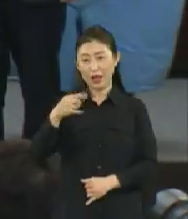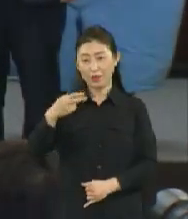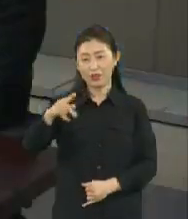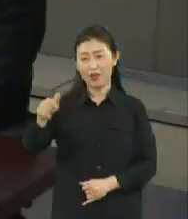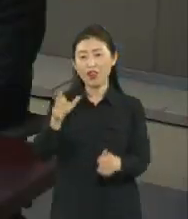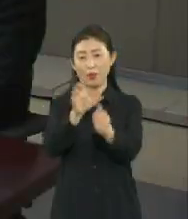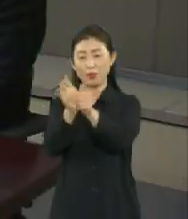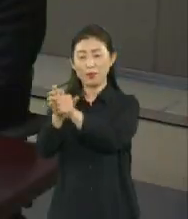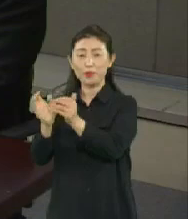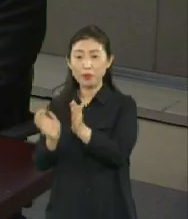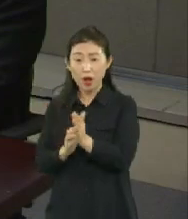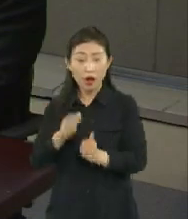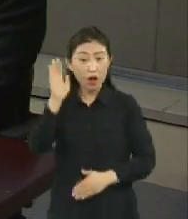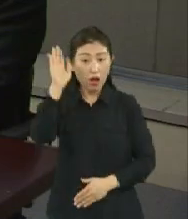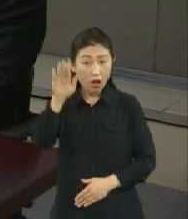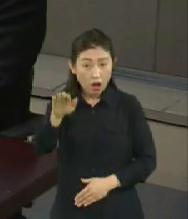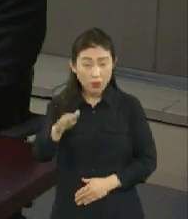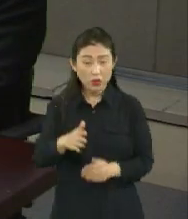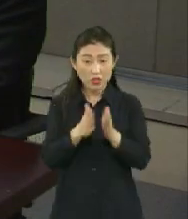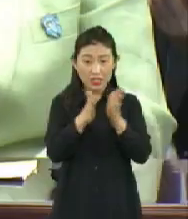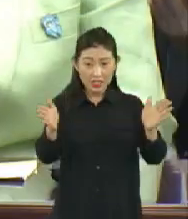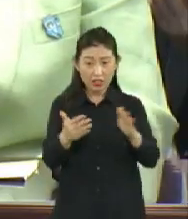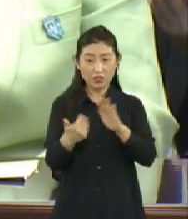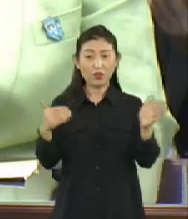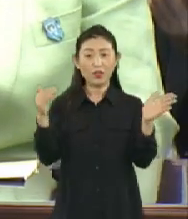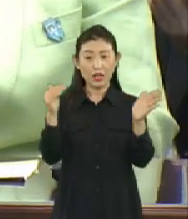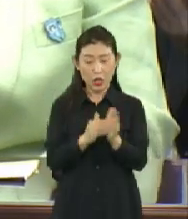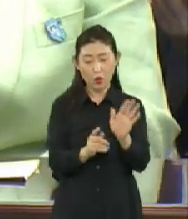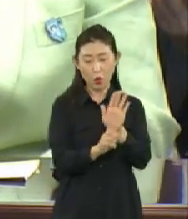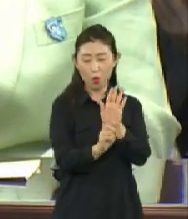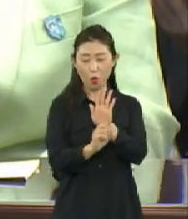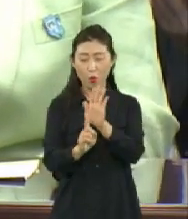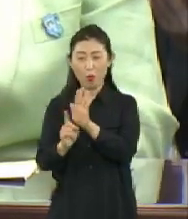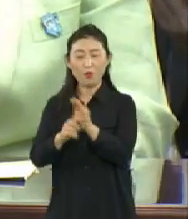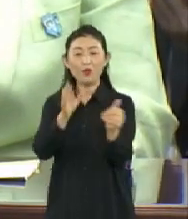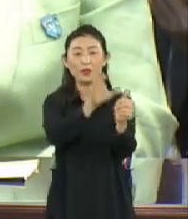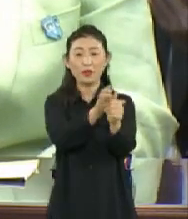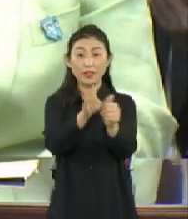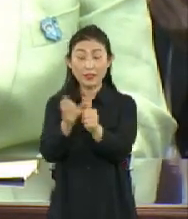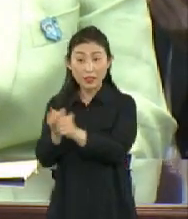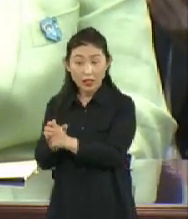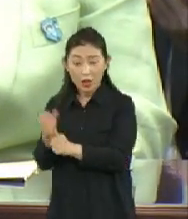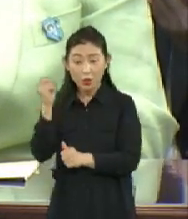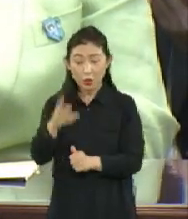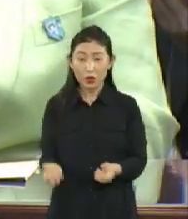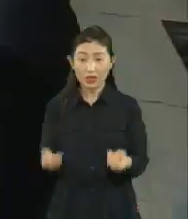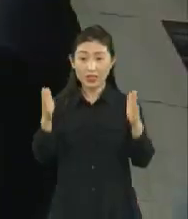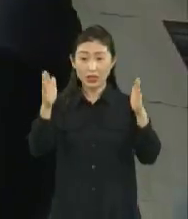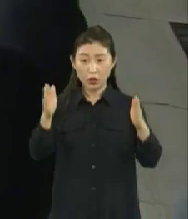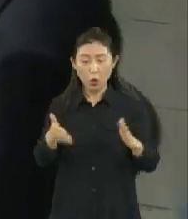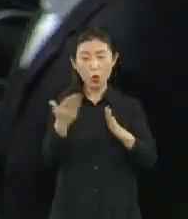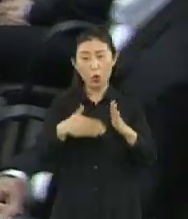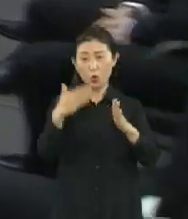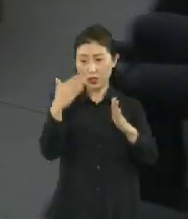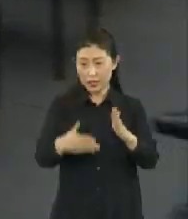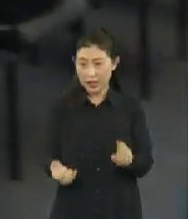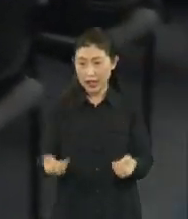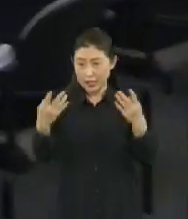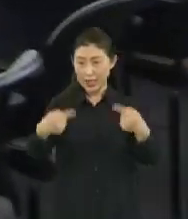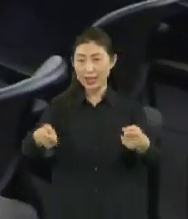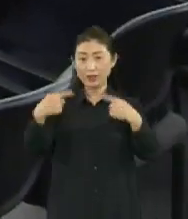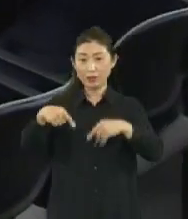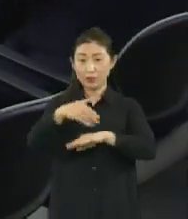맡았습니다. 앞으로 박람회 시작 전까지 국내외 홍보 활동을 벌이고 박람회 기간에는 각종 공식 행사와